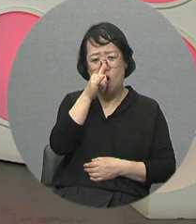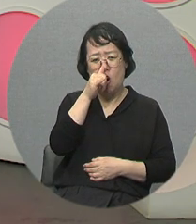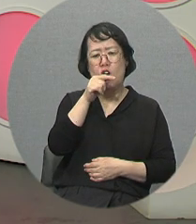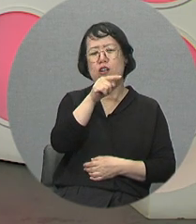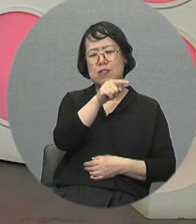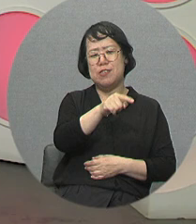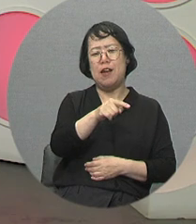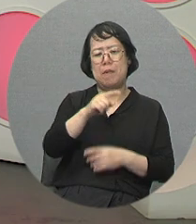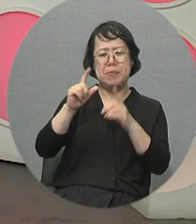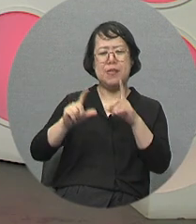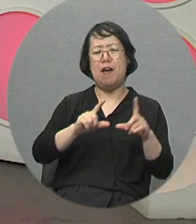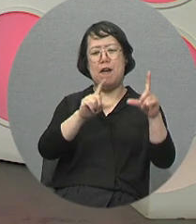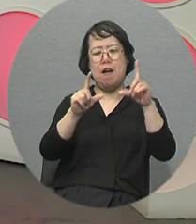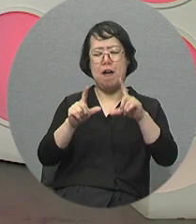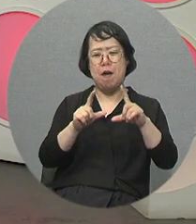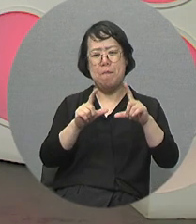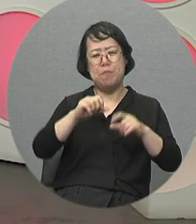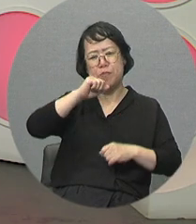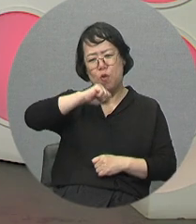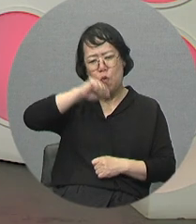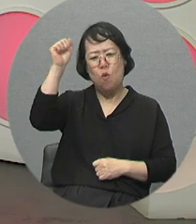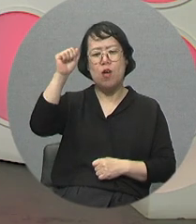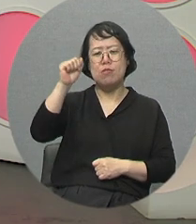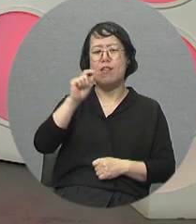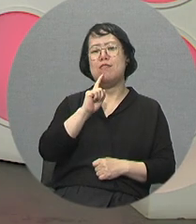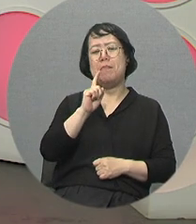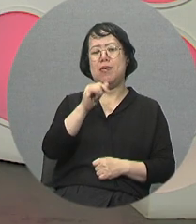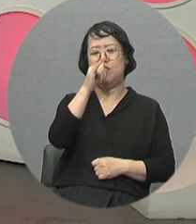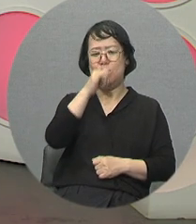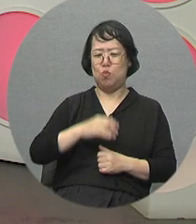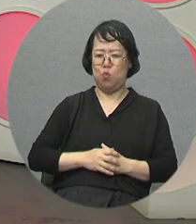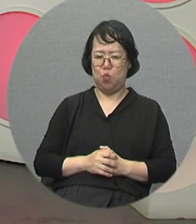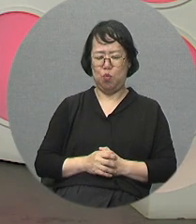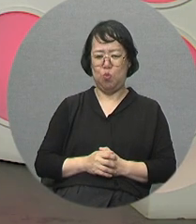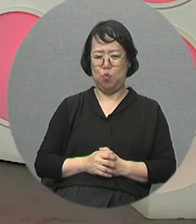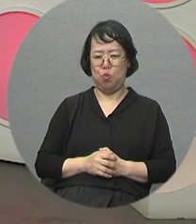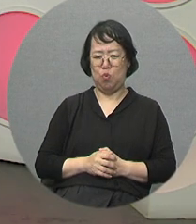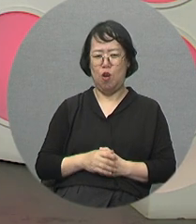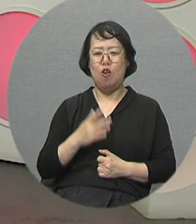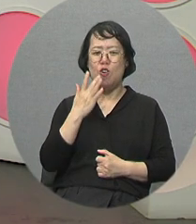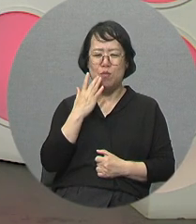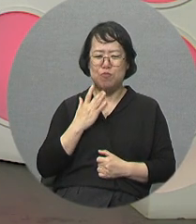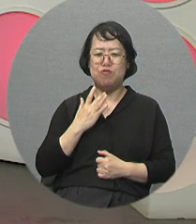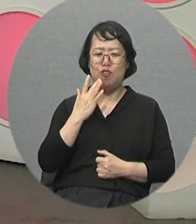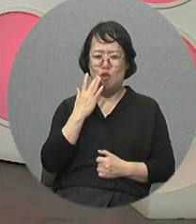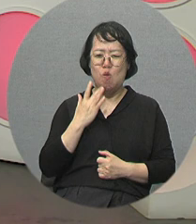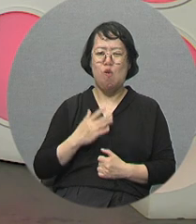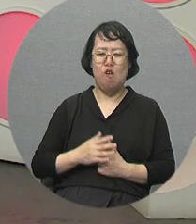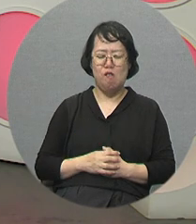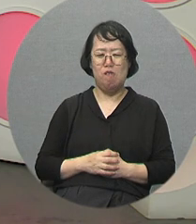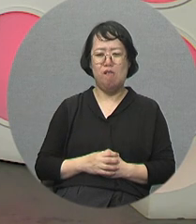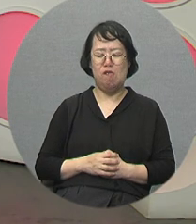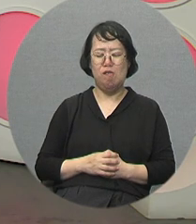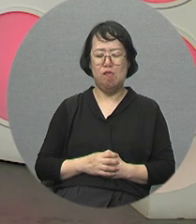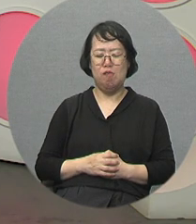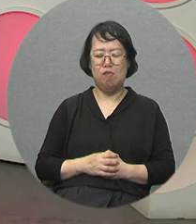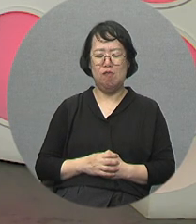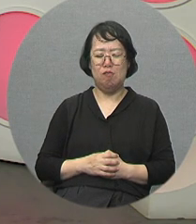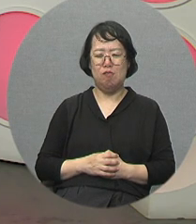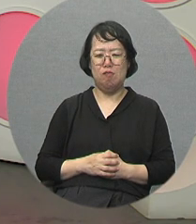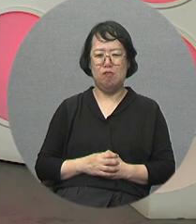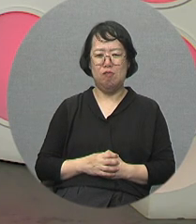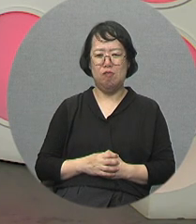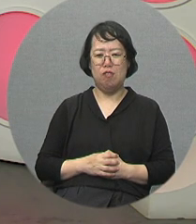한 분은 분명히 확실하게 계신 것 그러니까요. 같아요. 아, 부럽습니다. 그게 쉽지 않거든요. 정말 쉽지 네.